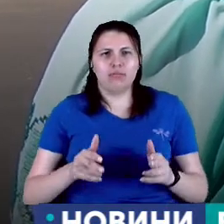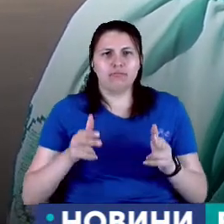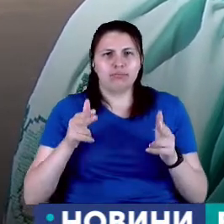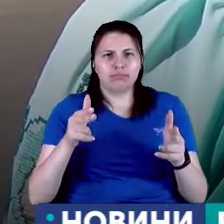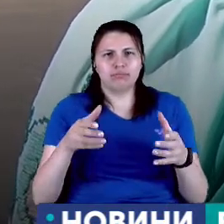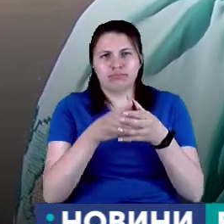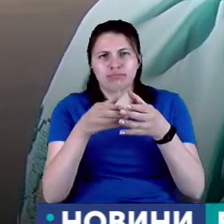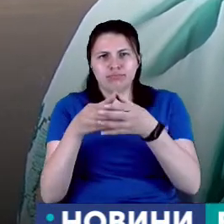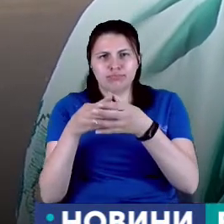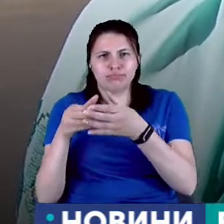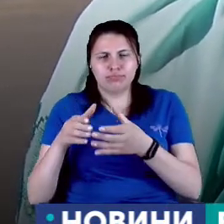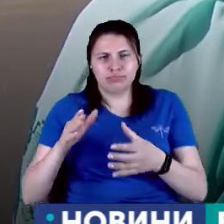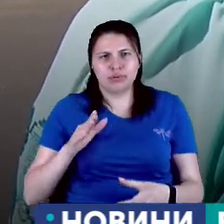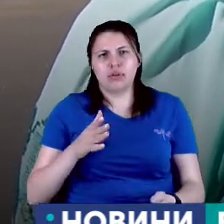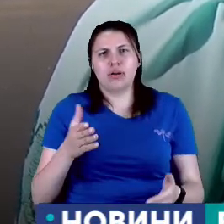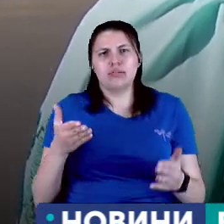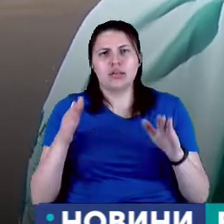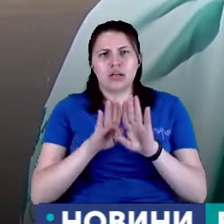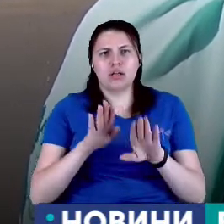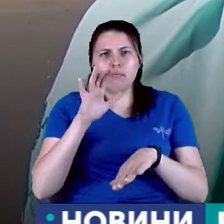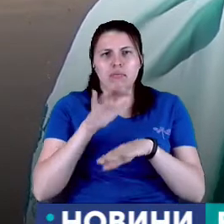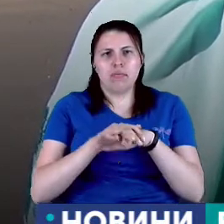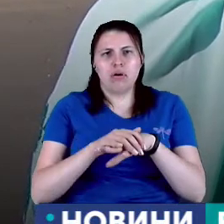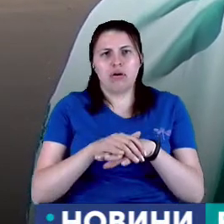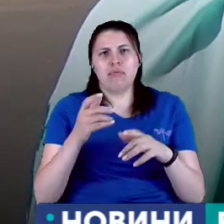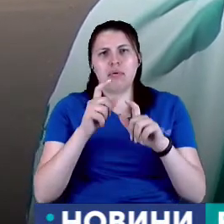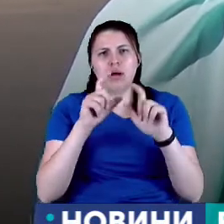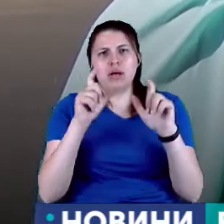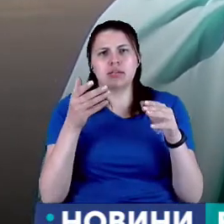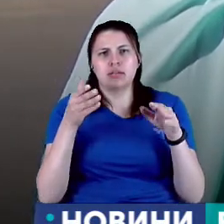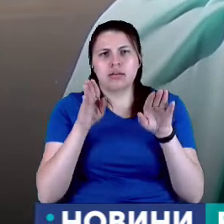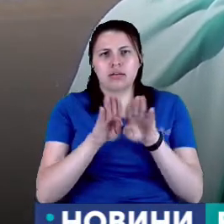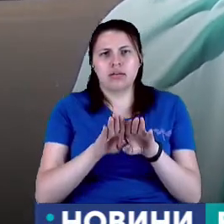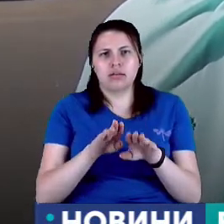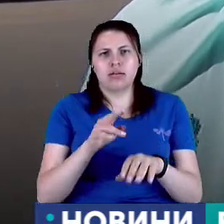магазини, лікарні. Сиділи у лікарнях,